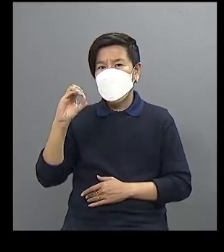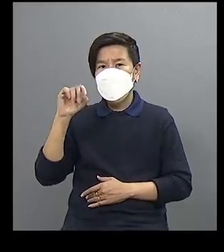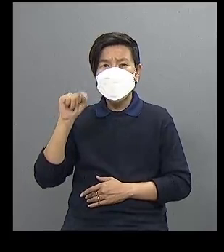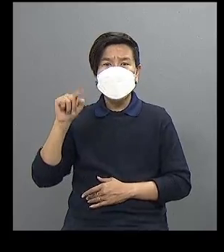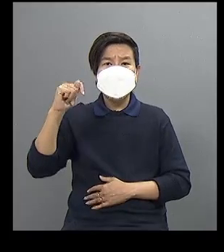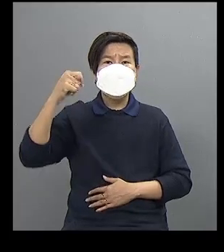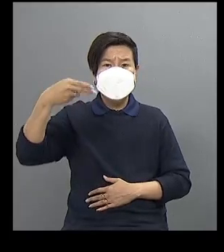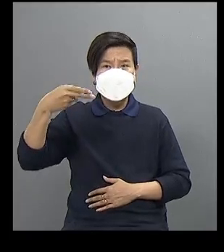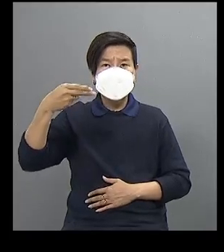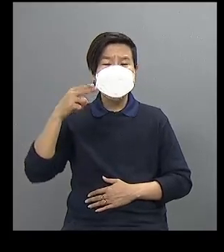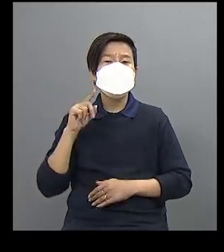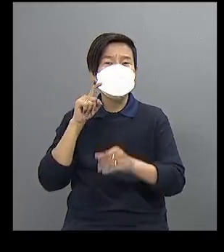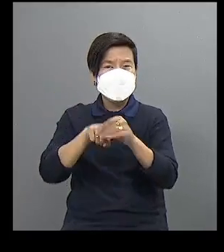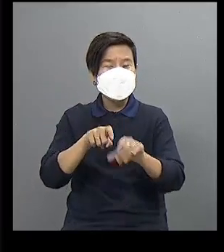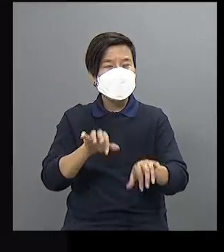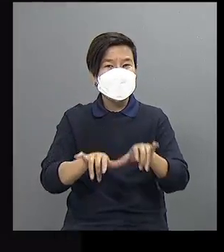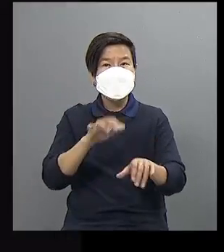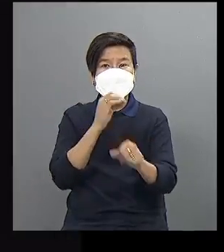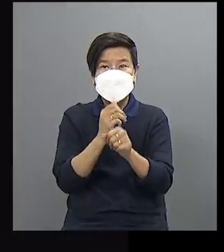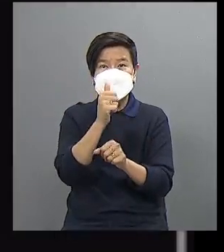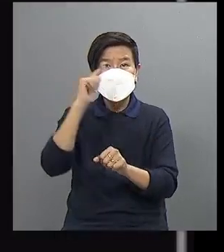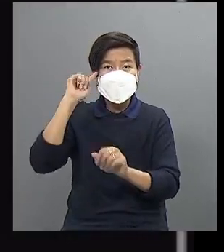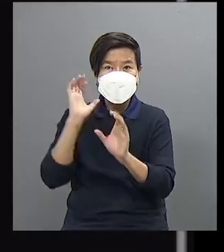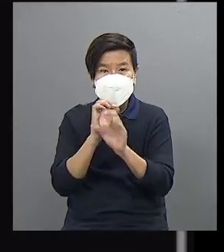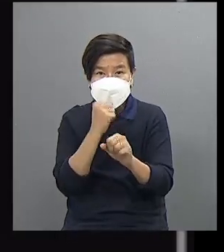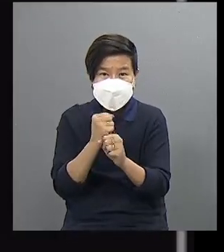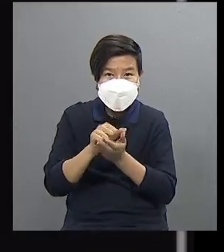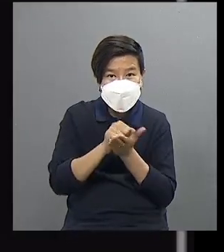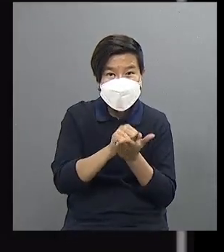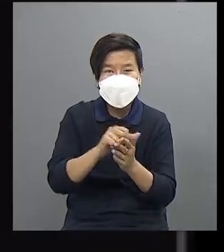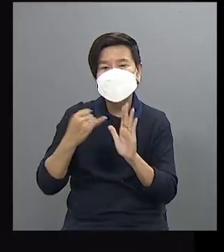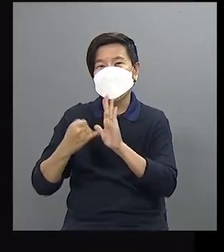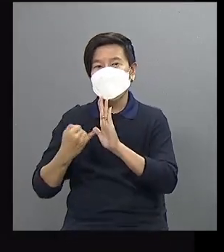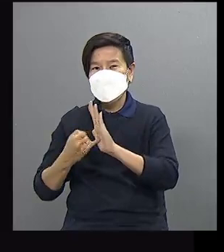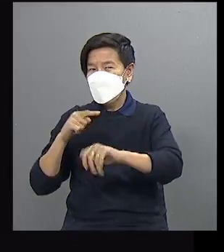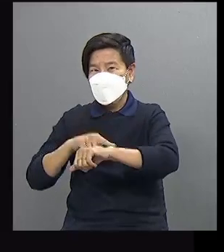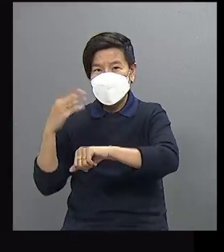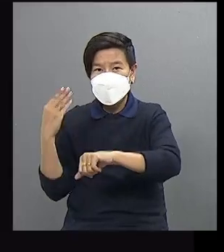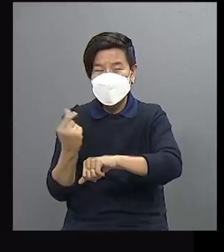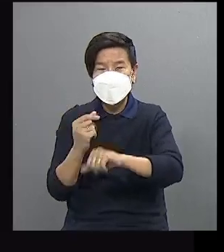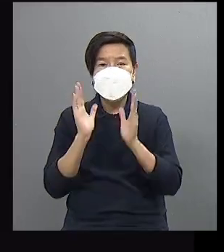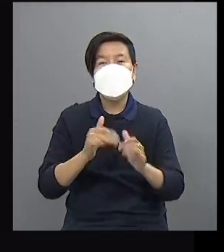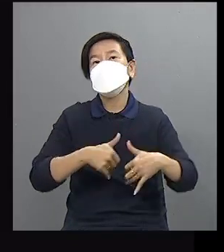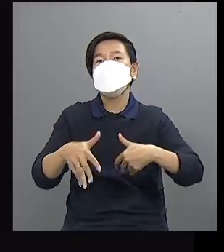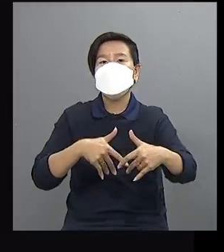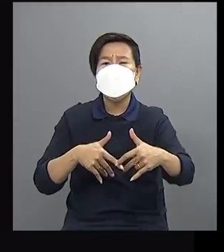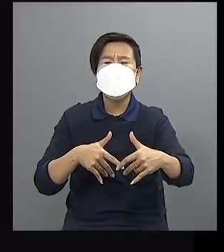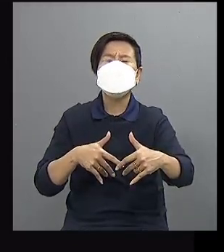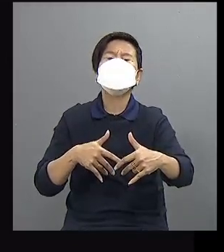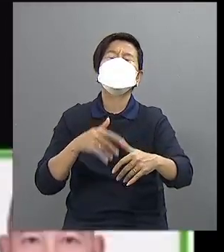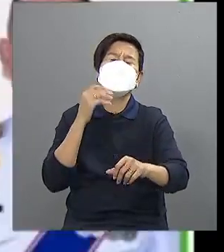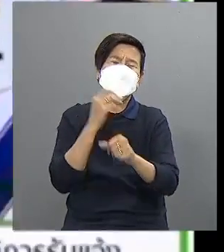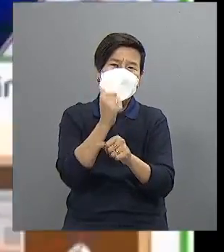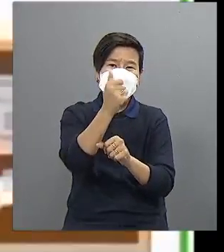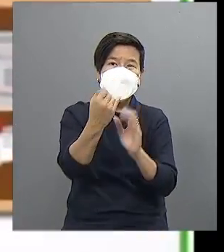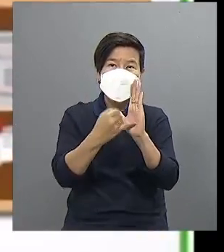สะดวกดีนะคตำรวกจะได้ทำงานกันง่ายขึ้ ไปชาชนก็มนทีมันยุคออนไนและ Look Digitalก็ต้องทำงานกัแบบบรณ